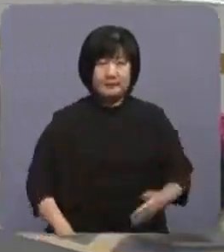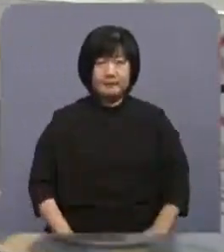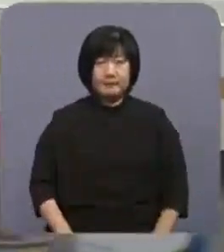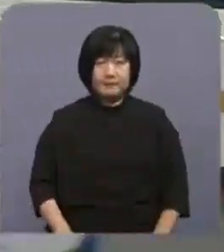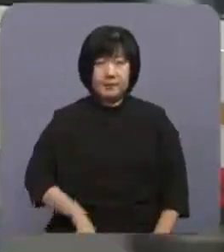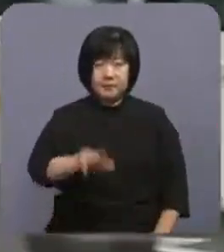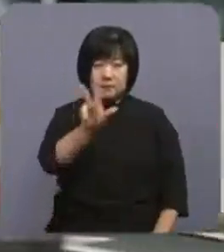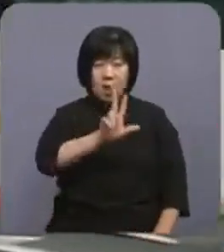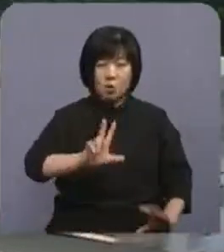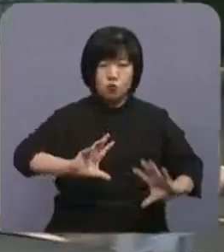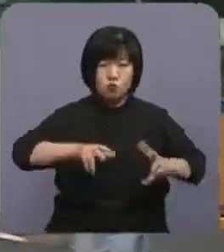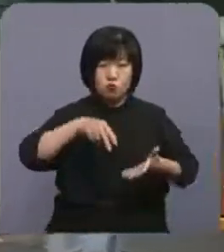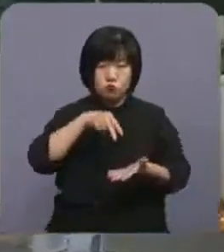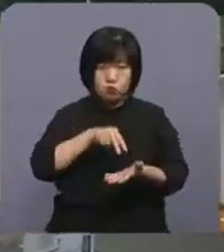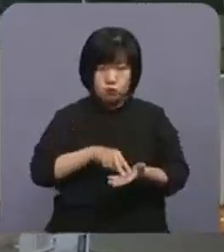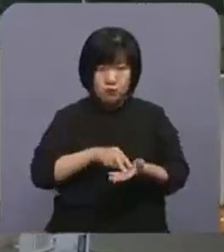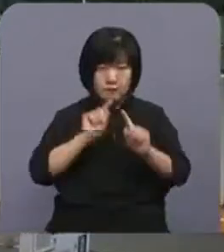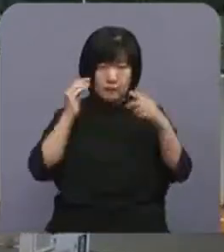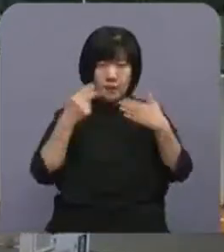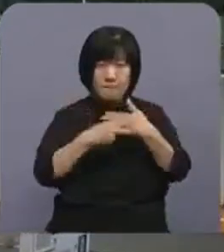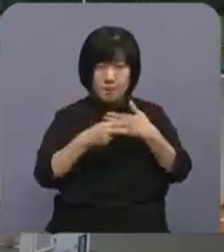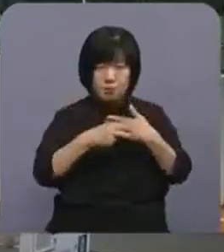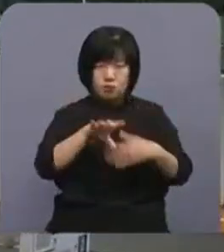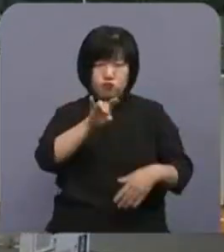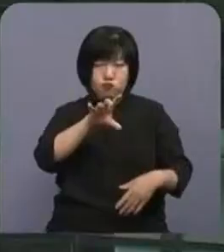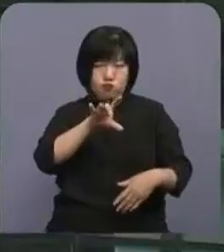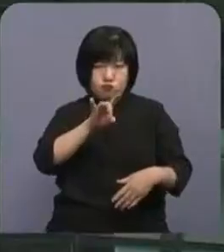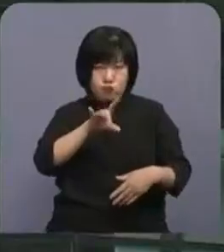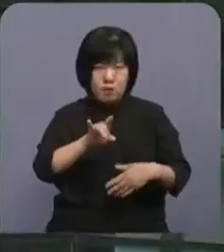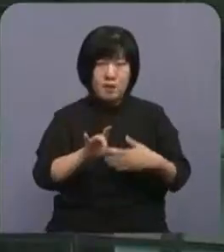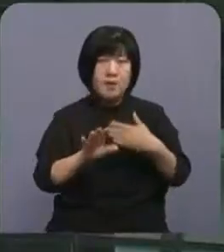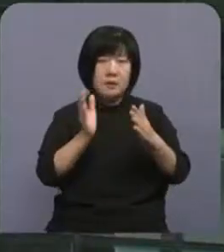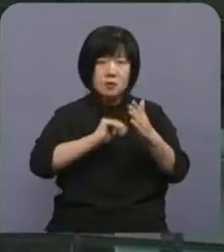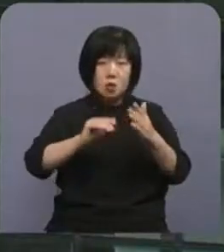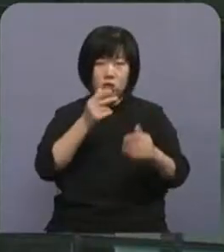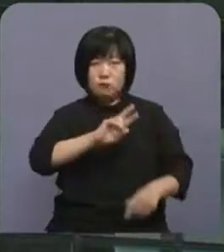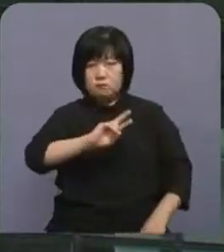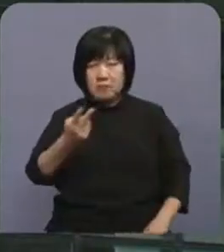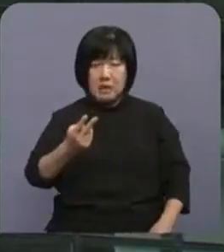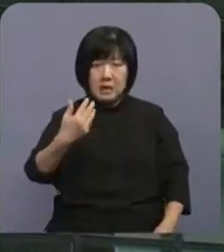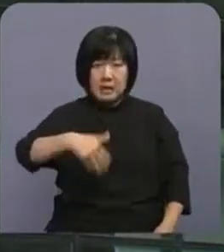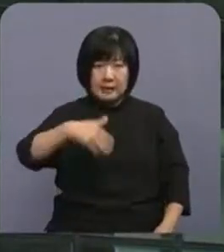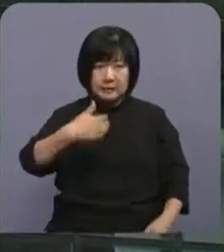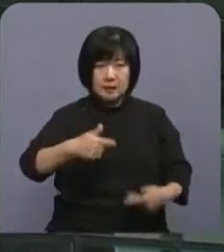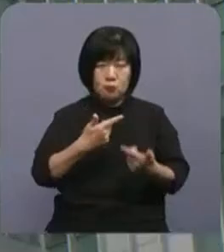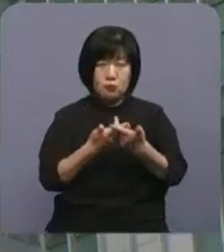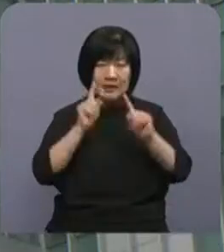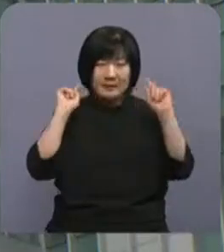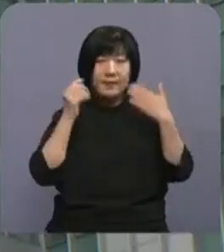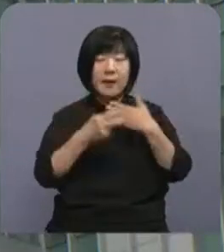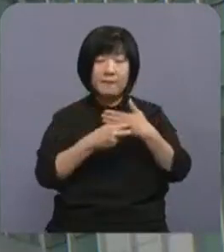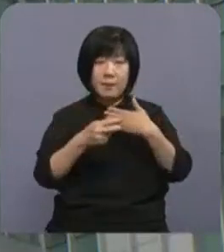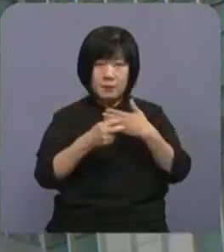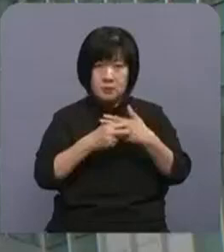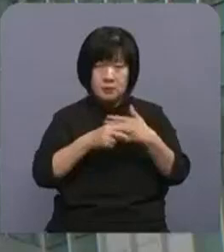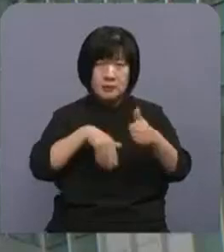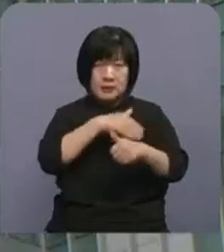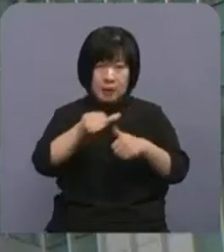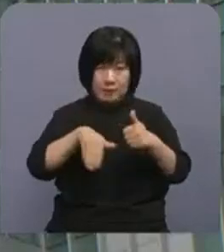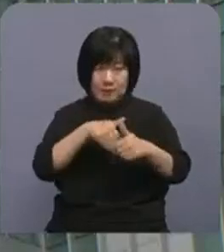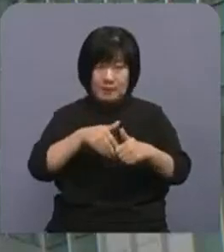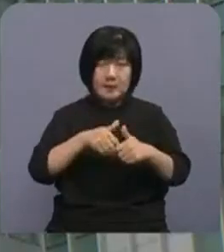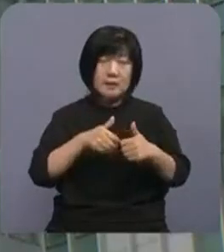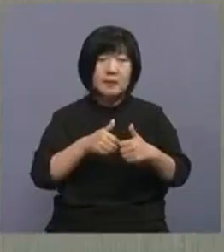전국 국립대병원 중 유일하게 비정규직 직원을 정규직으로 전환하지 않은 부산대병원은이 사안에 대한 쟁의 조정에